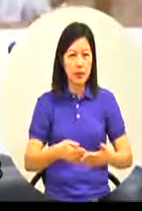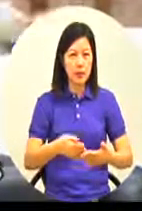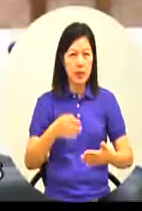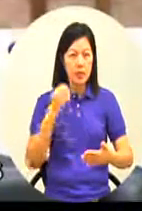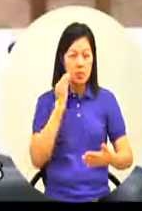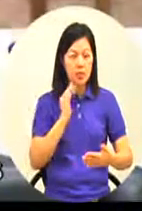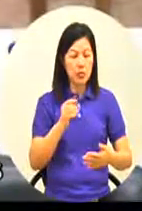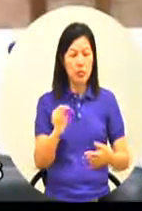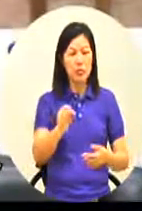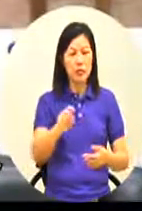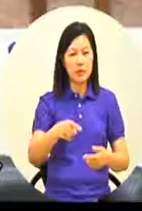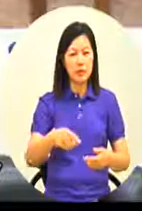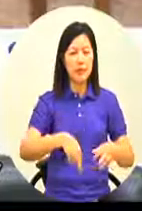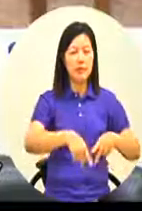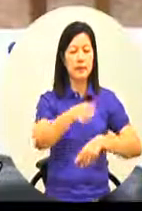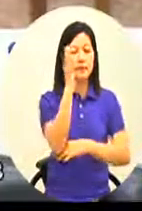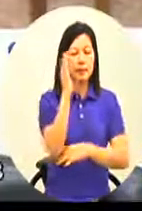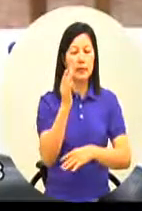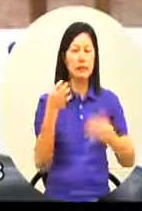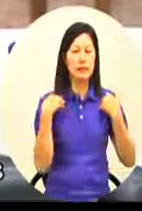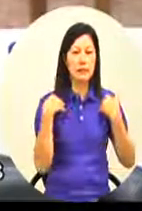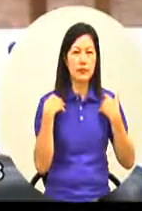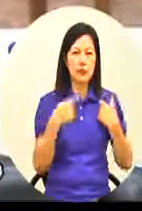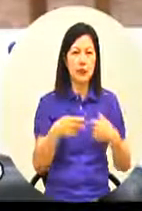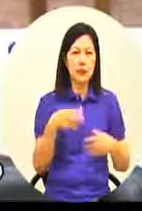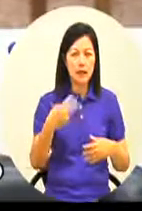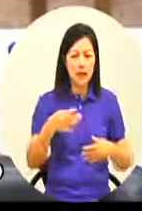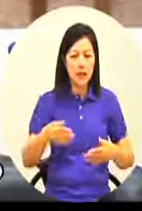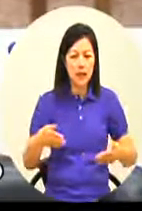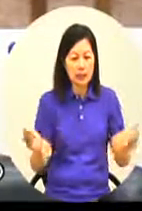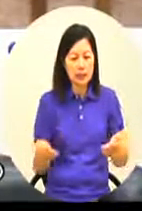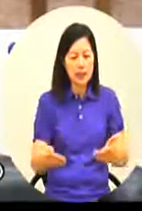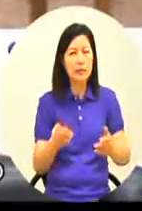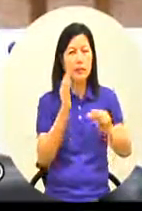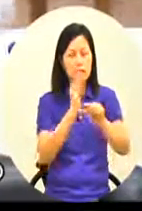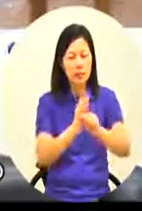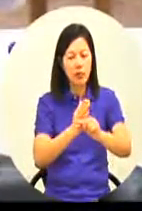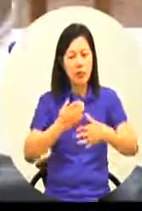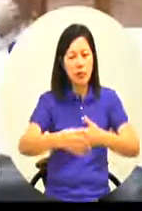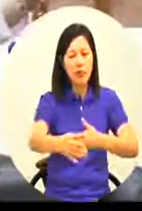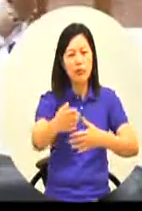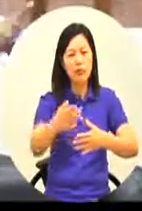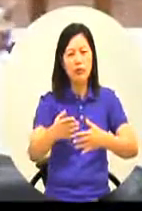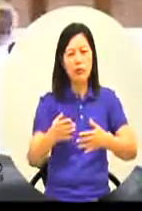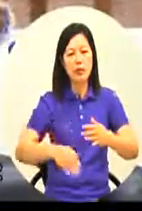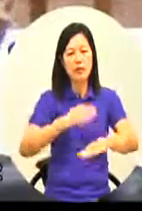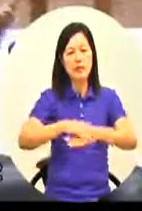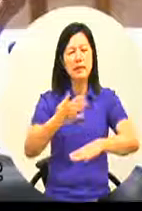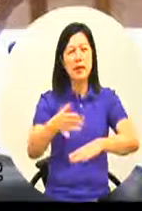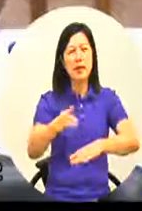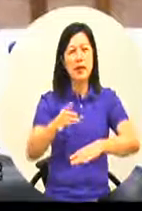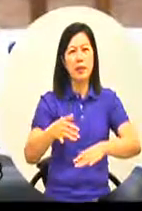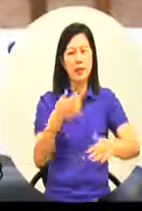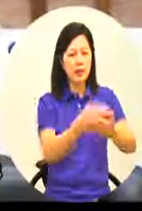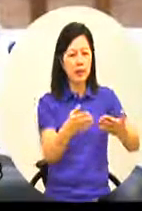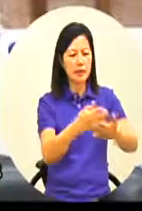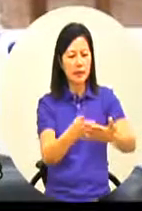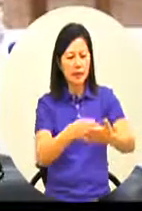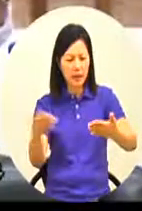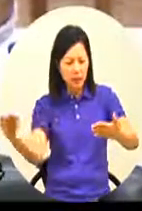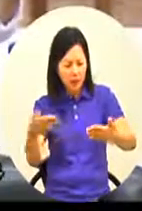理啊。但是，不要在他新建的。过程里面我都还没有完工，你一丢图来给他对视